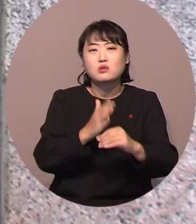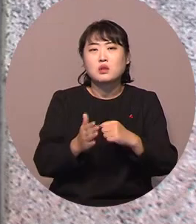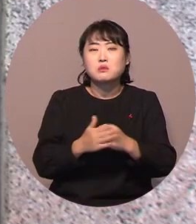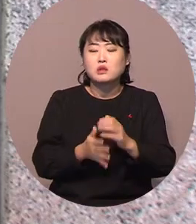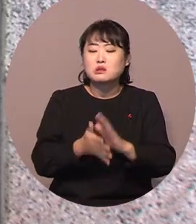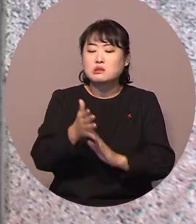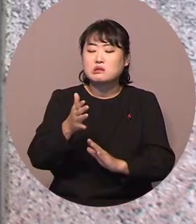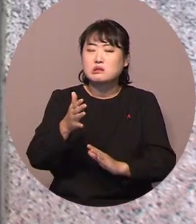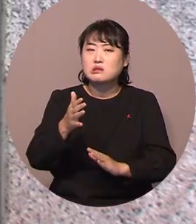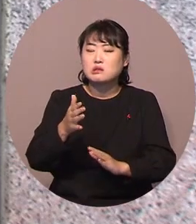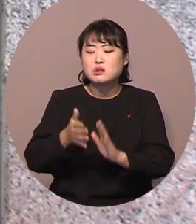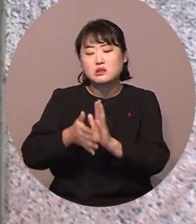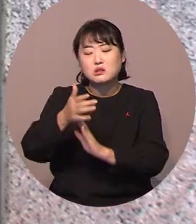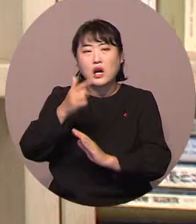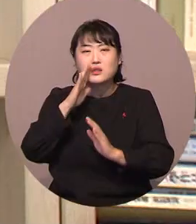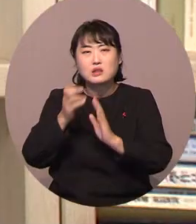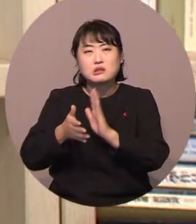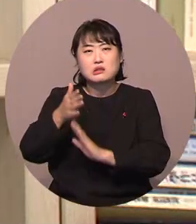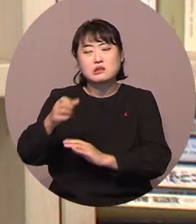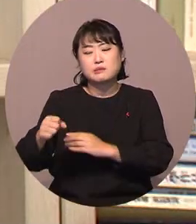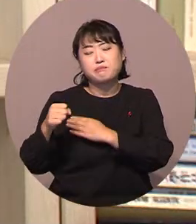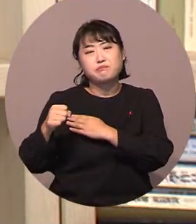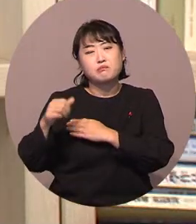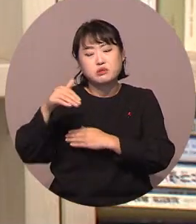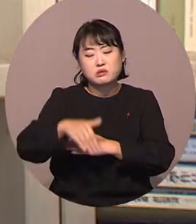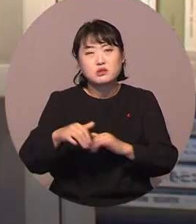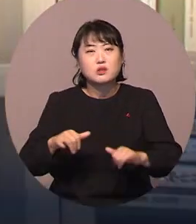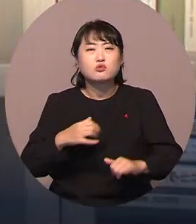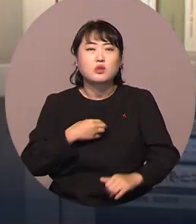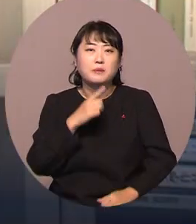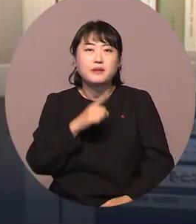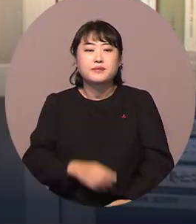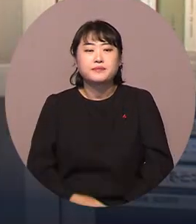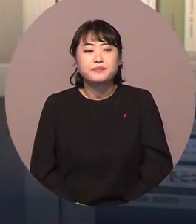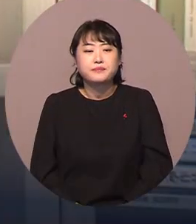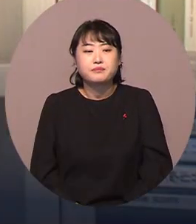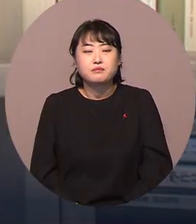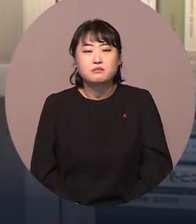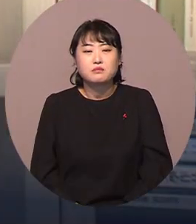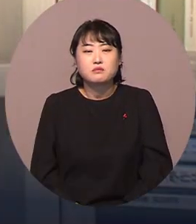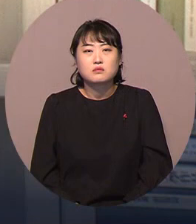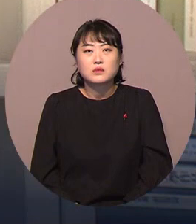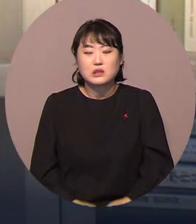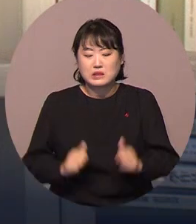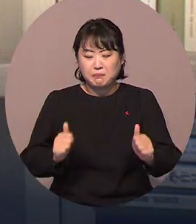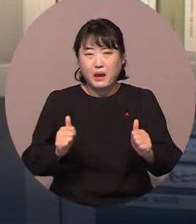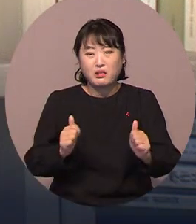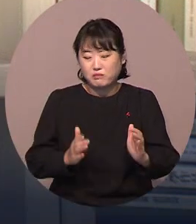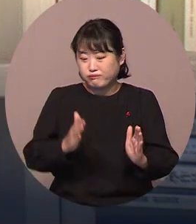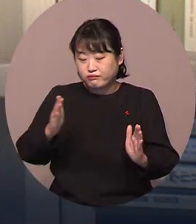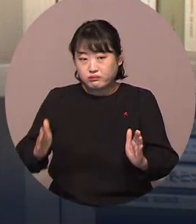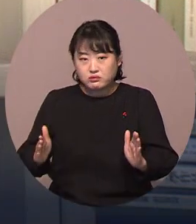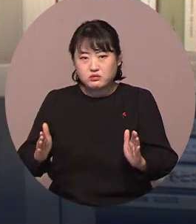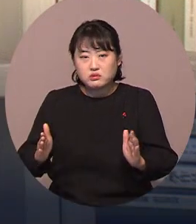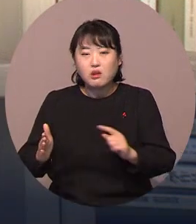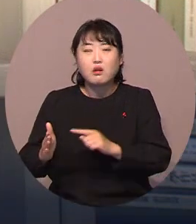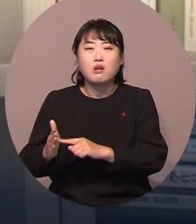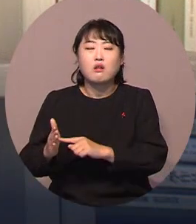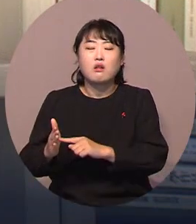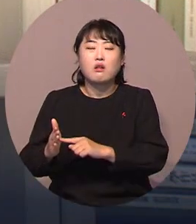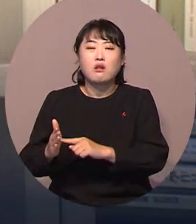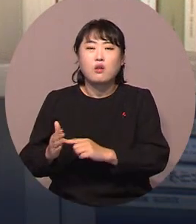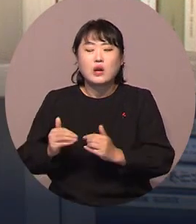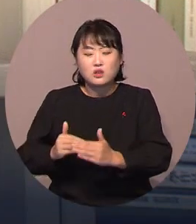약화할 수 있다는 우려 때문입니다 그 연장되는 과정이라도 제발 어 시민들의 눈높이에